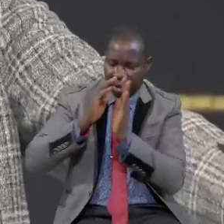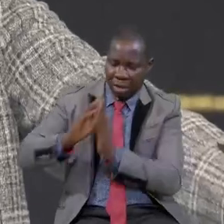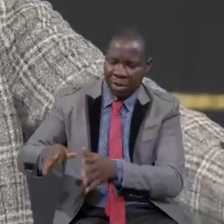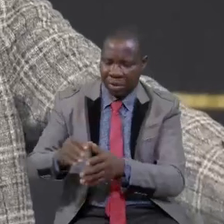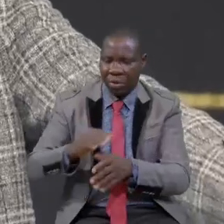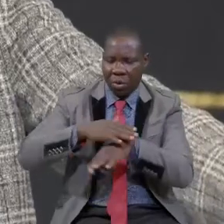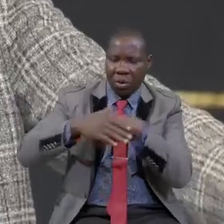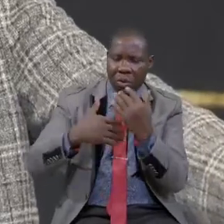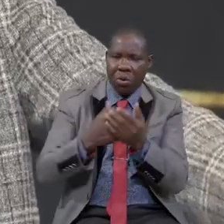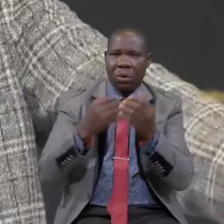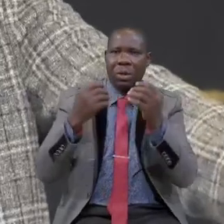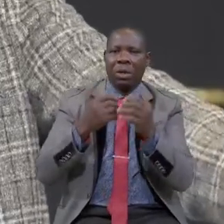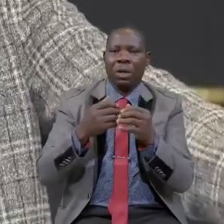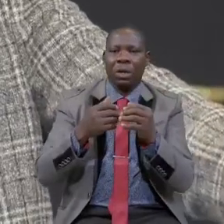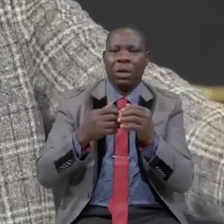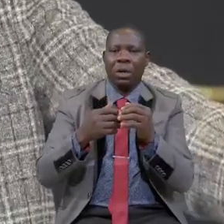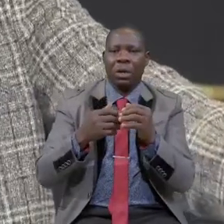L'idolâtrie.